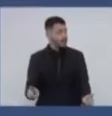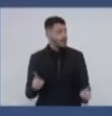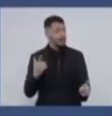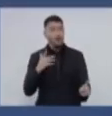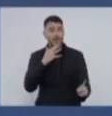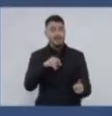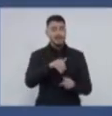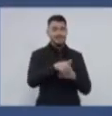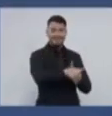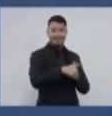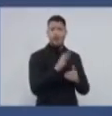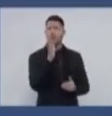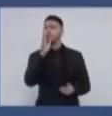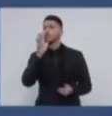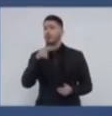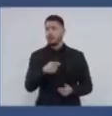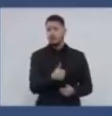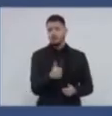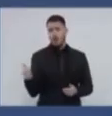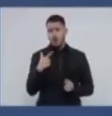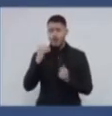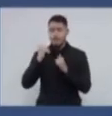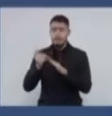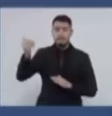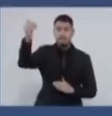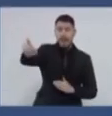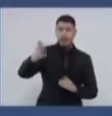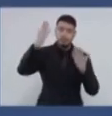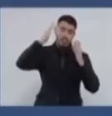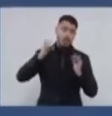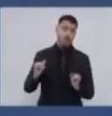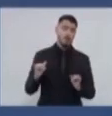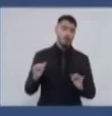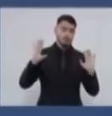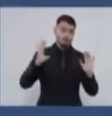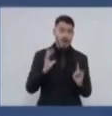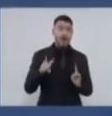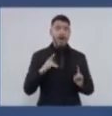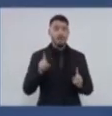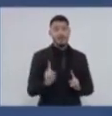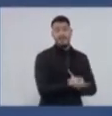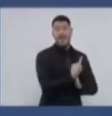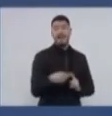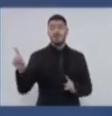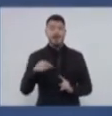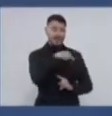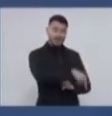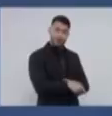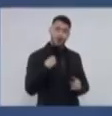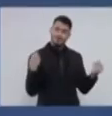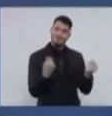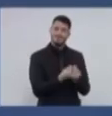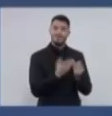δημοσιονομικό σενάριο δηλαδή πώς θα πάει η οικονομία και πώς θα πάνε τα φορολογικά έσοδα αν έχουμε παράταση ή